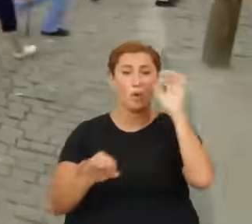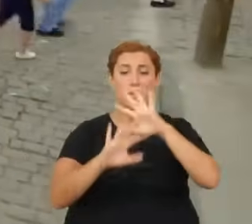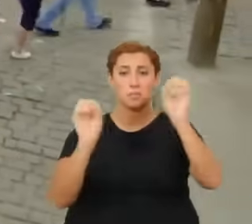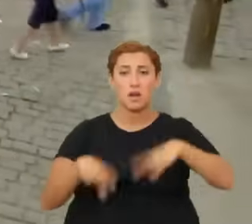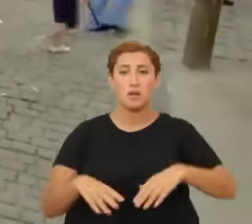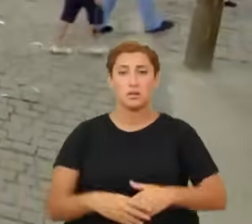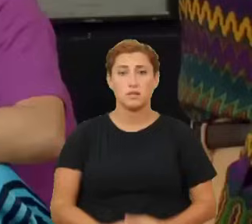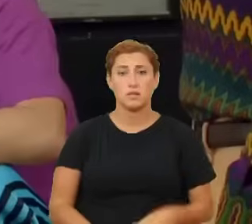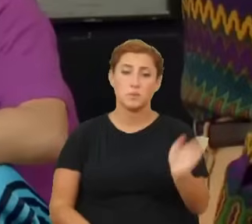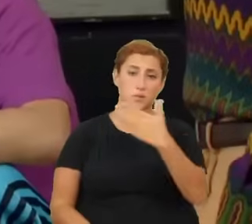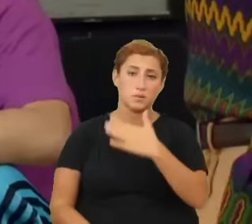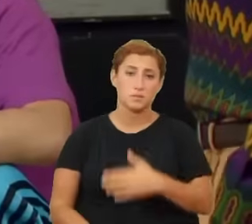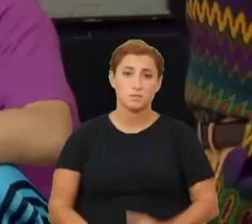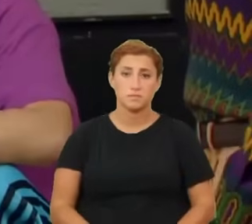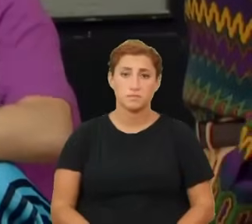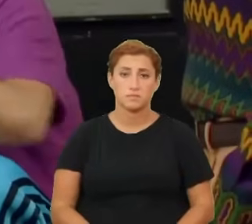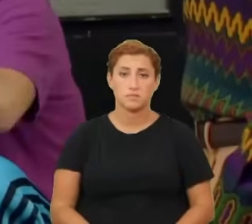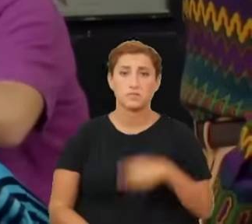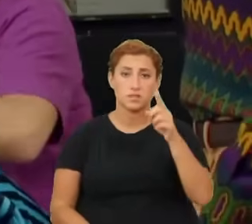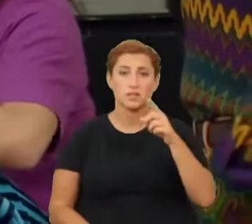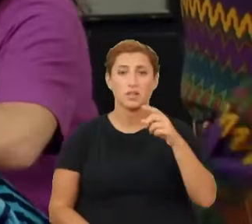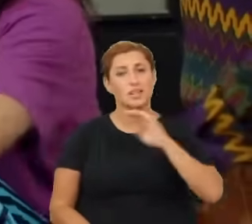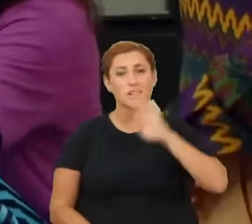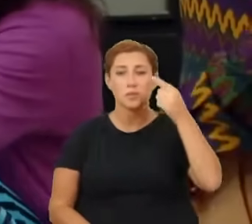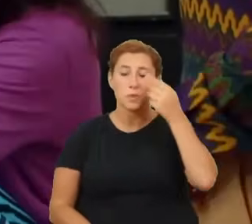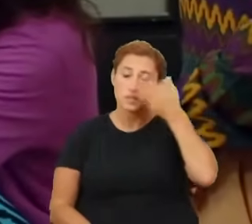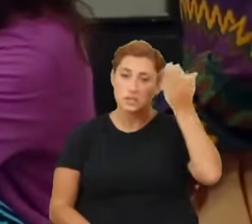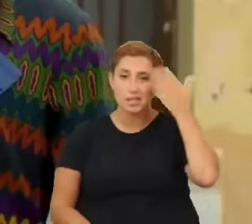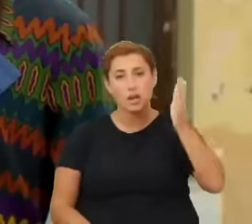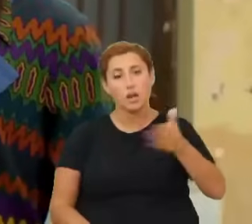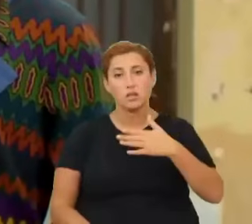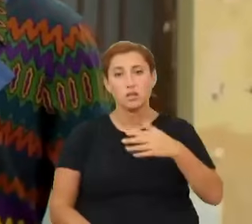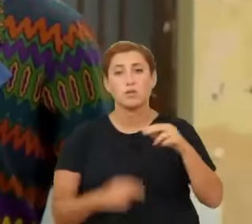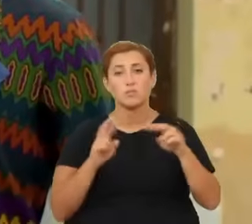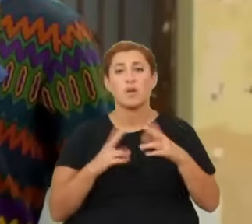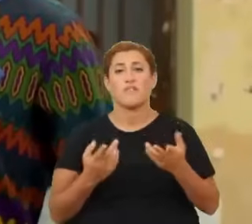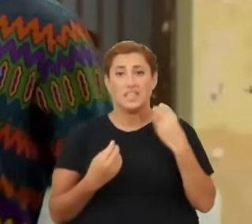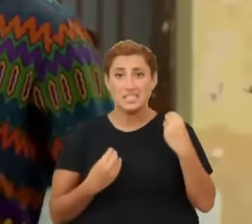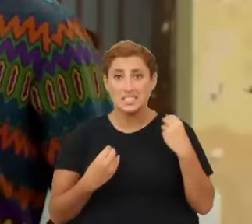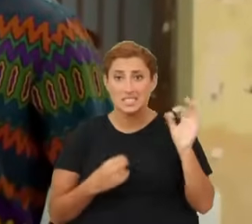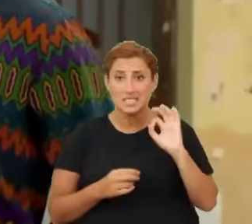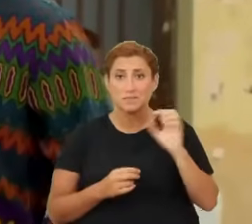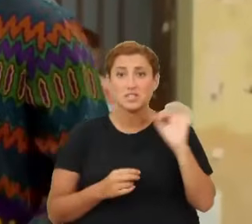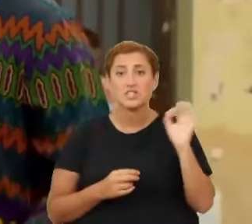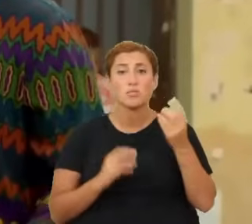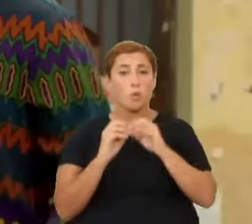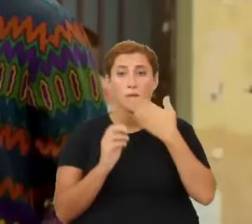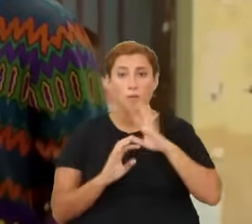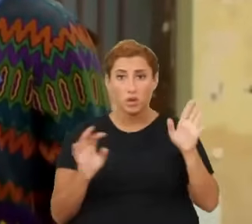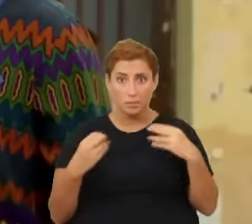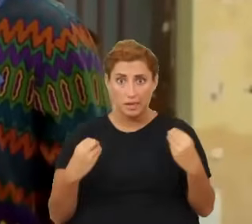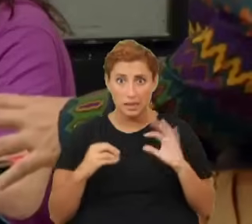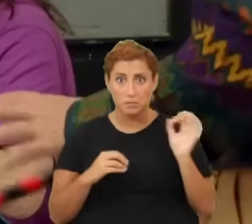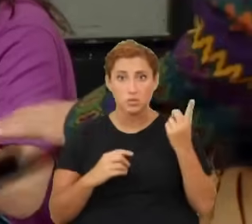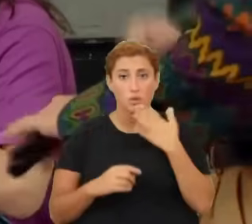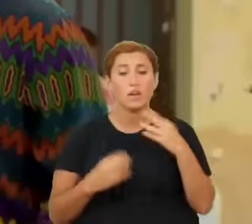Çocuklar kaçtılar. Murat gözünü tam açamıyor. Sen de Mustafa bir gözünü yık abicim, hadi. Murat ya, iyisin değil mi yani? Hiçbir sorun yok değil mi? Fertik yani,